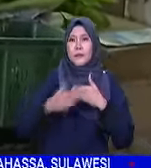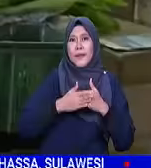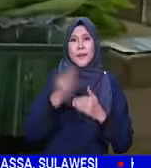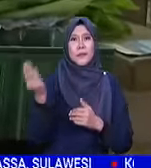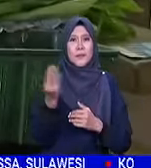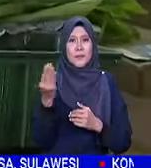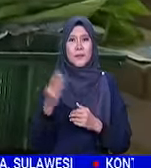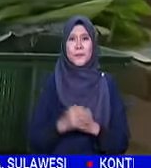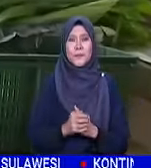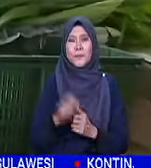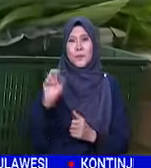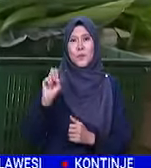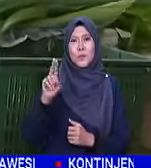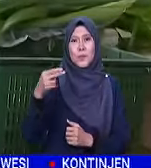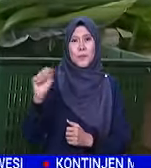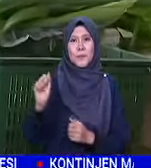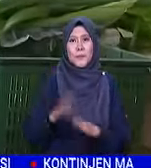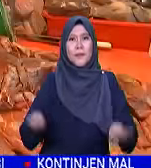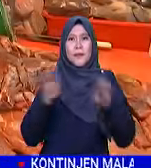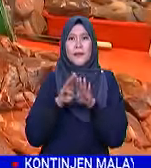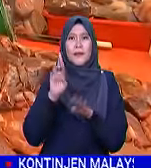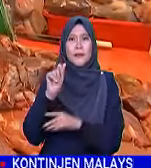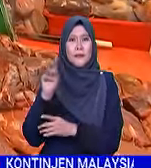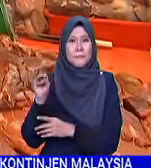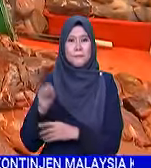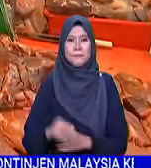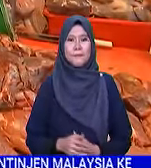dijalani. Suhail Muhammad Nur, Berita RTM.